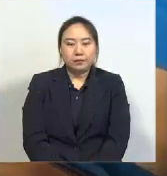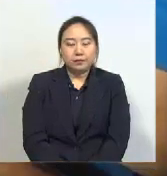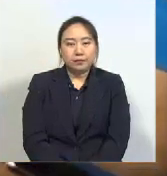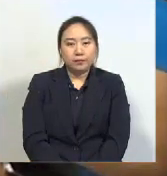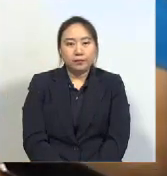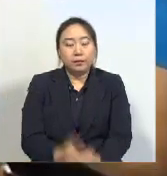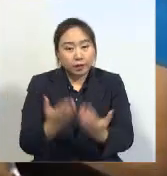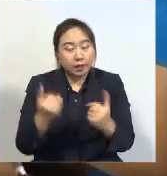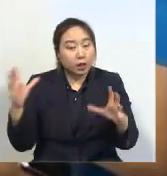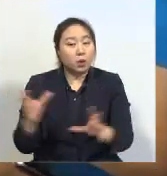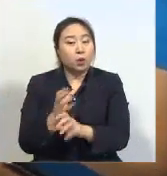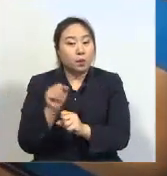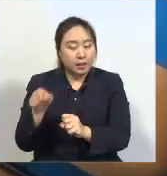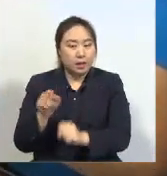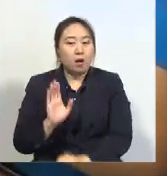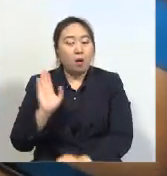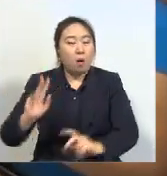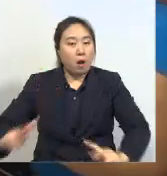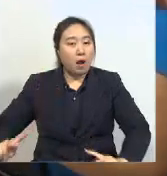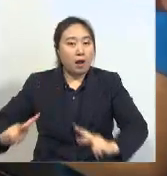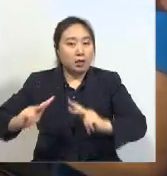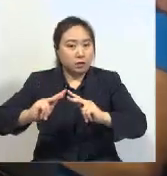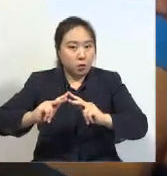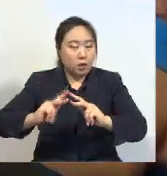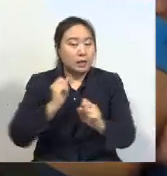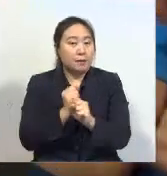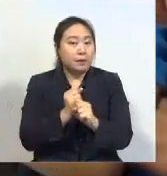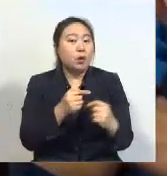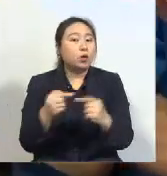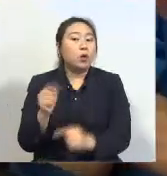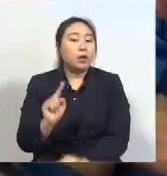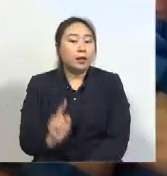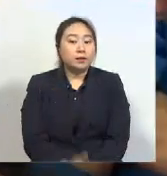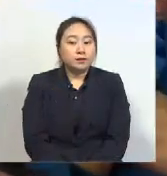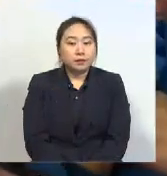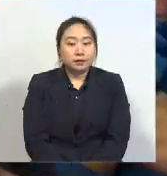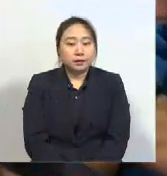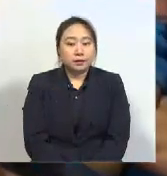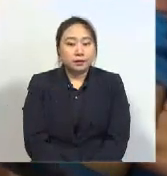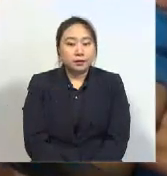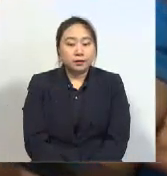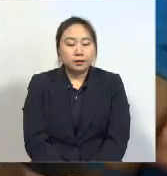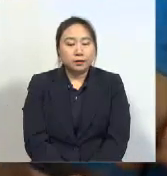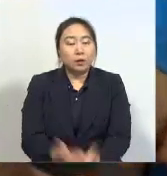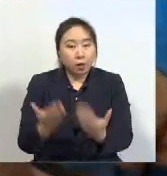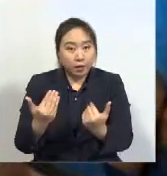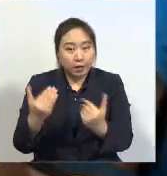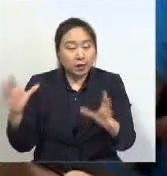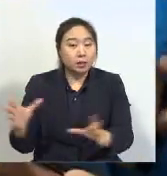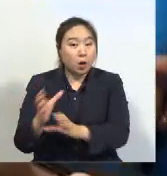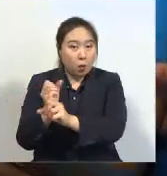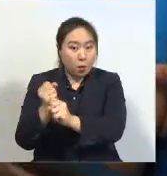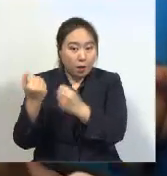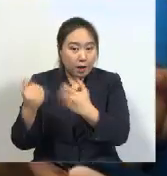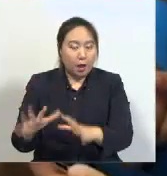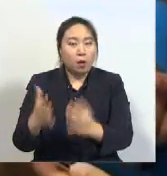ลออกมาอย่างนี้ในส่วนของกระทรวงจะมีการขยับหรือว่าดำเนินการอย่างไร ผลเท่าที่ทราบก็คือว่ามี